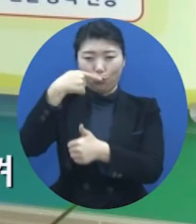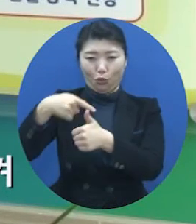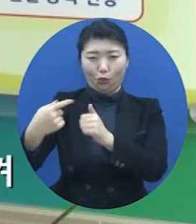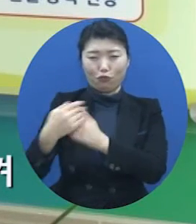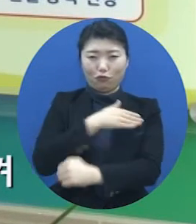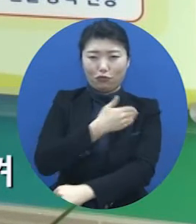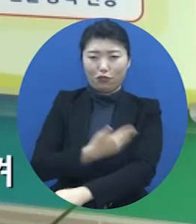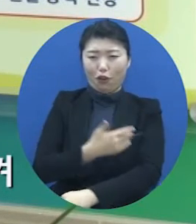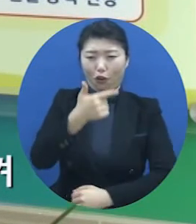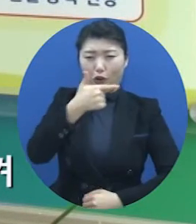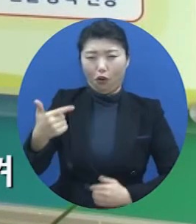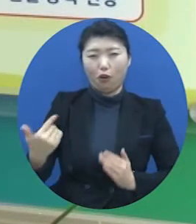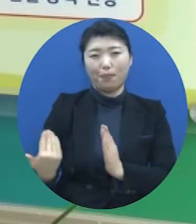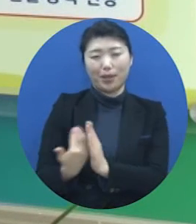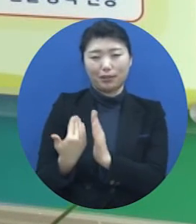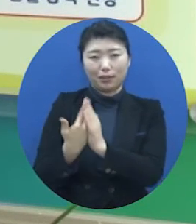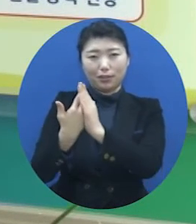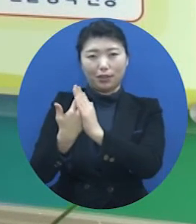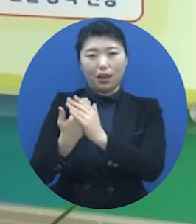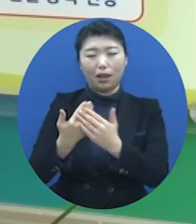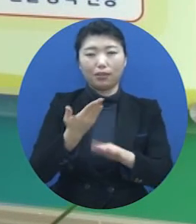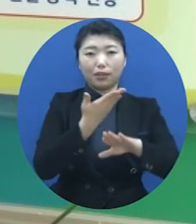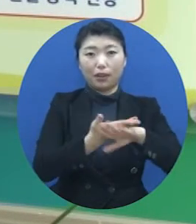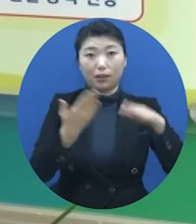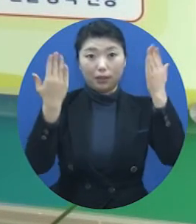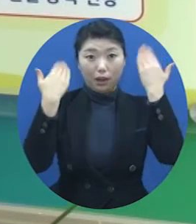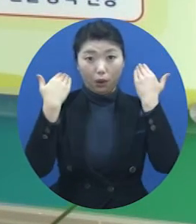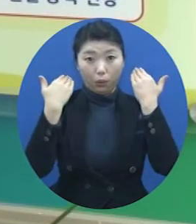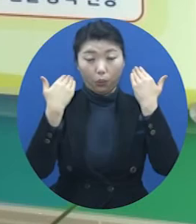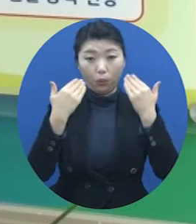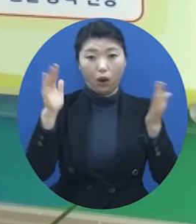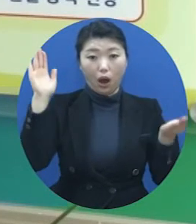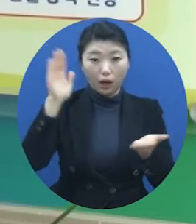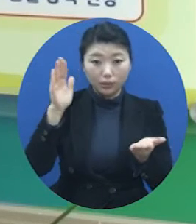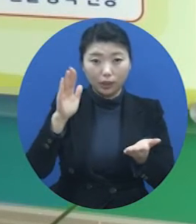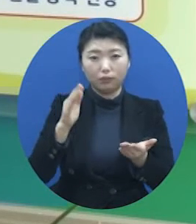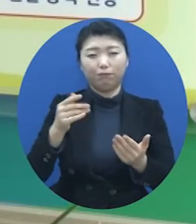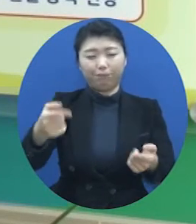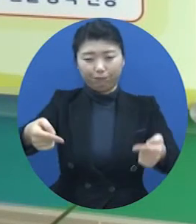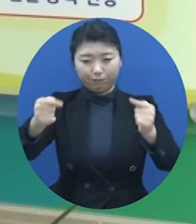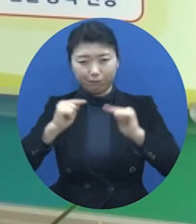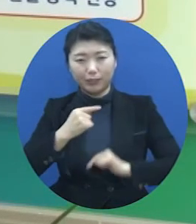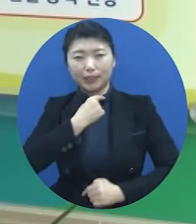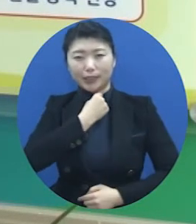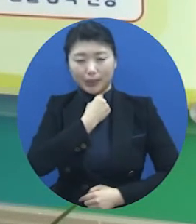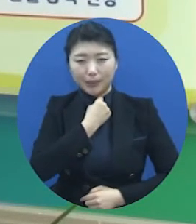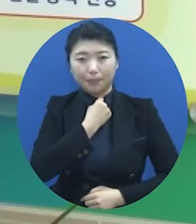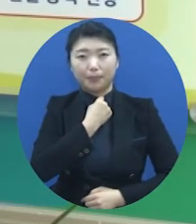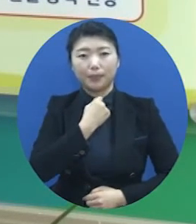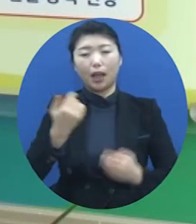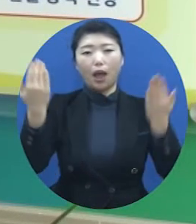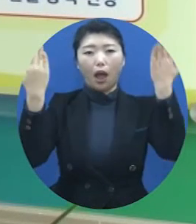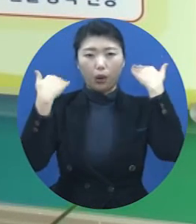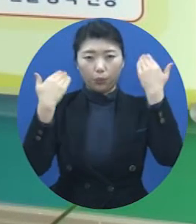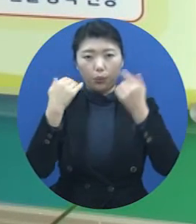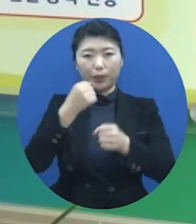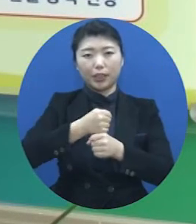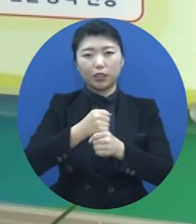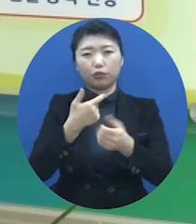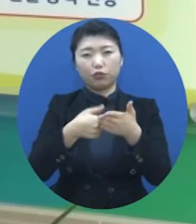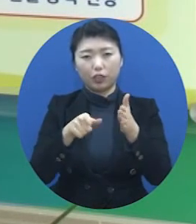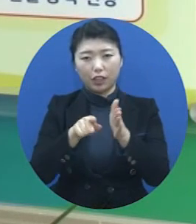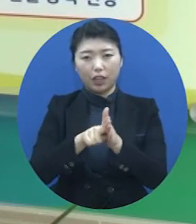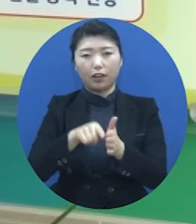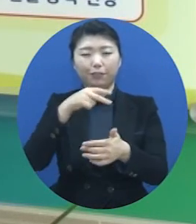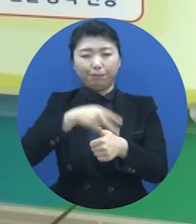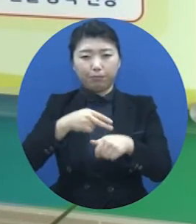강한 학교로 발전시켜 타 지역 학생들이 찾아오고 싶은 학교를 만들고자 전